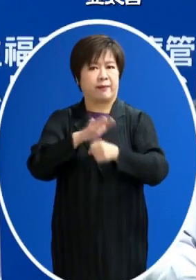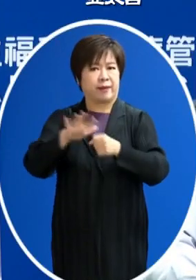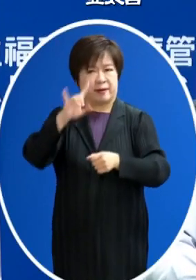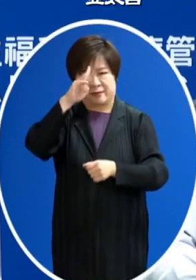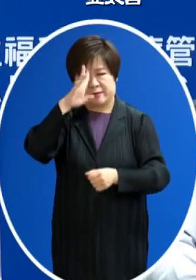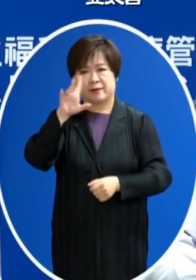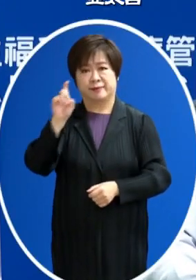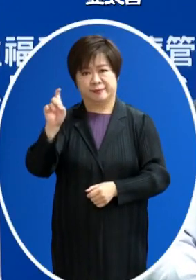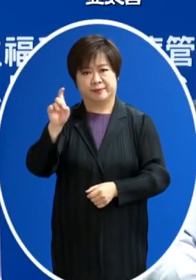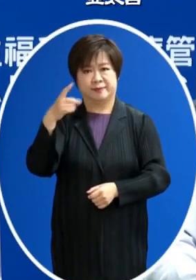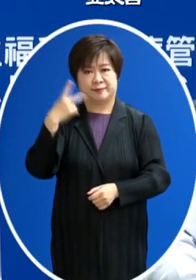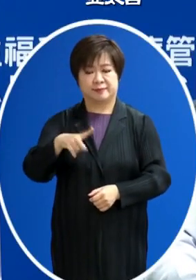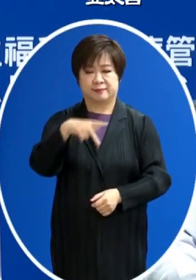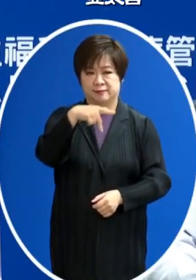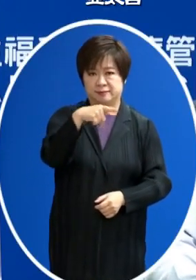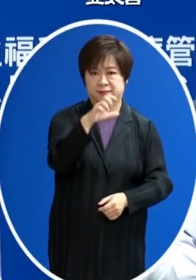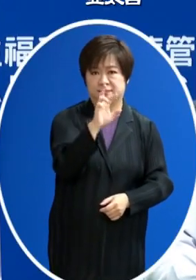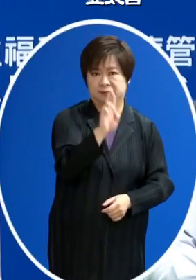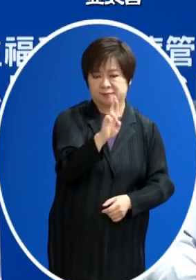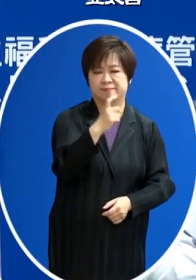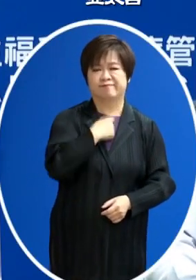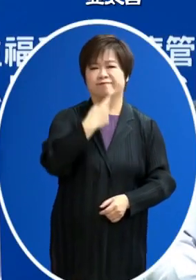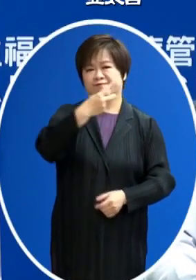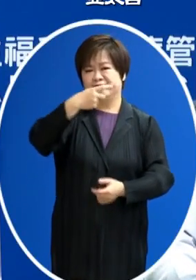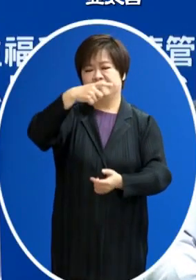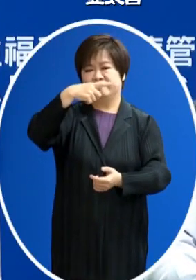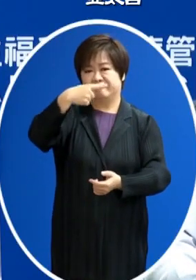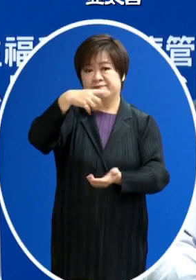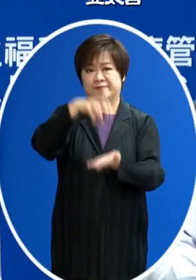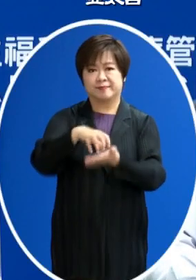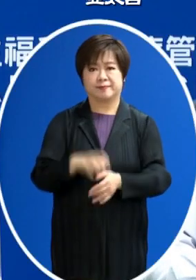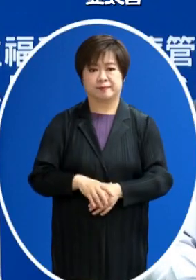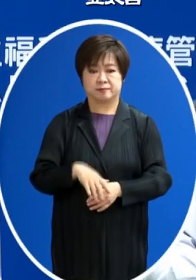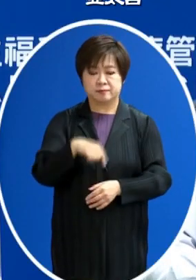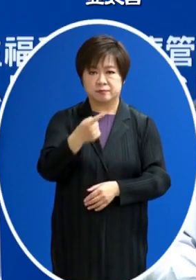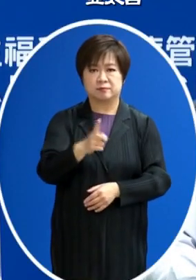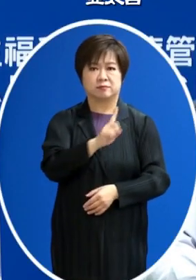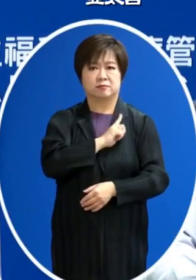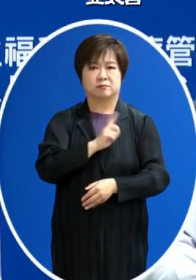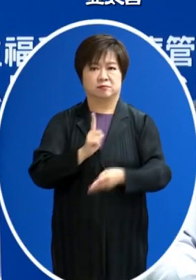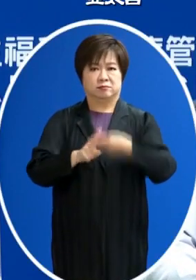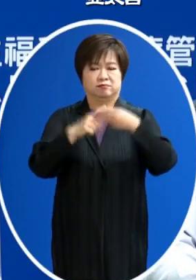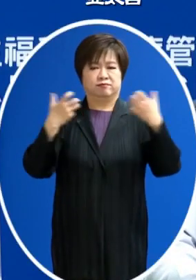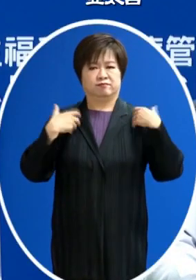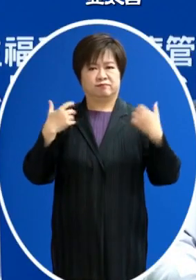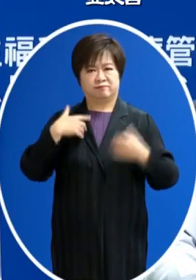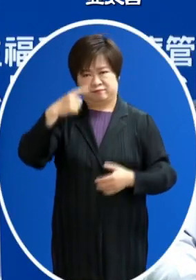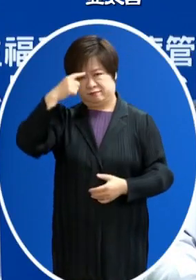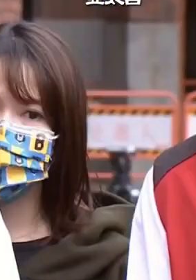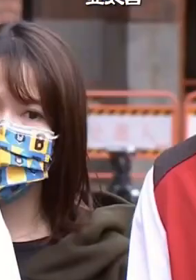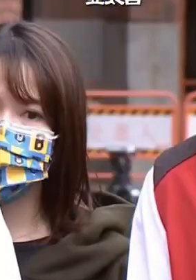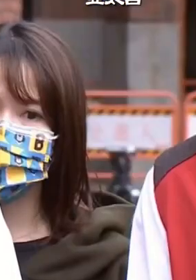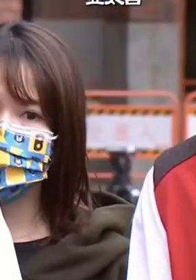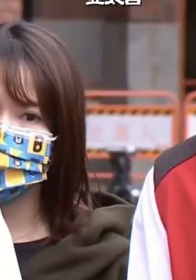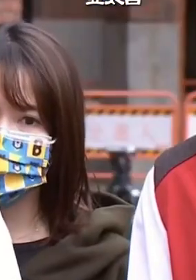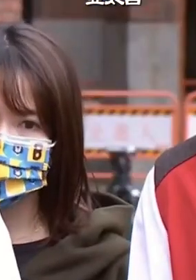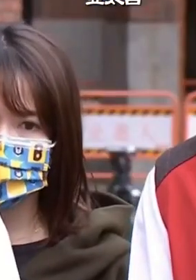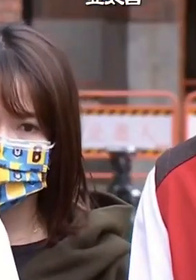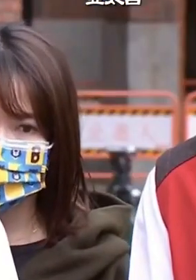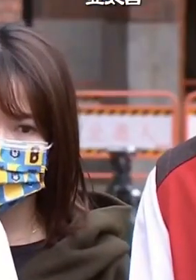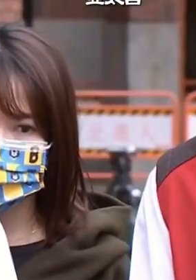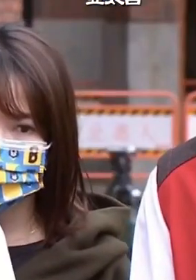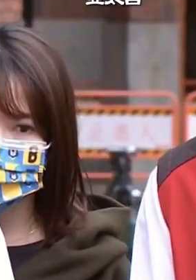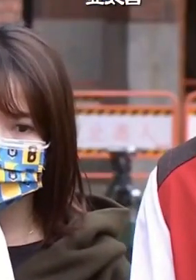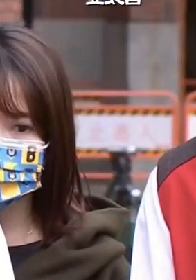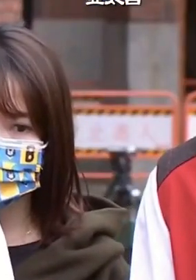验 PCR 要阴性，然后接下来的要自主健康管理7天，那2次的快筛。 指挥中心放宽